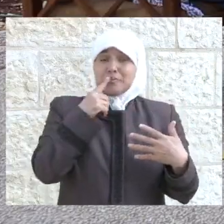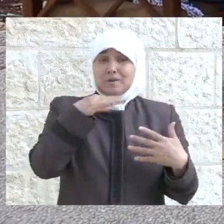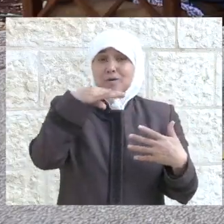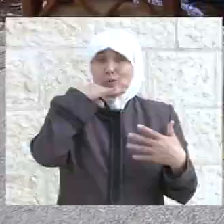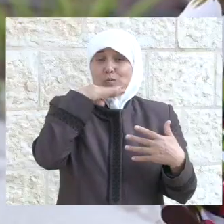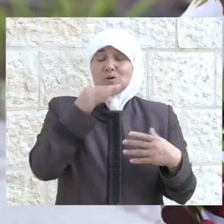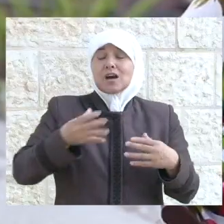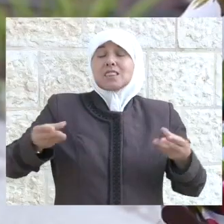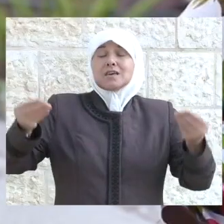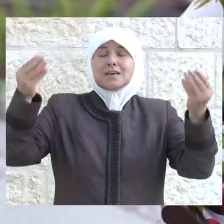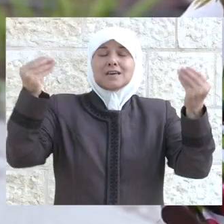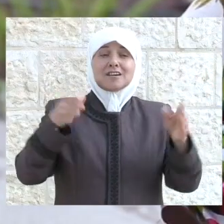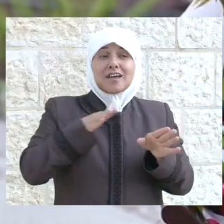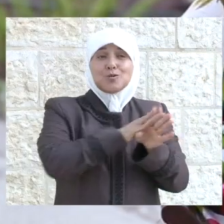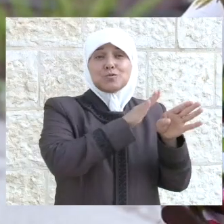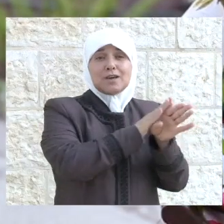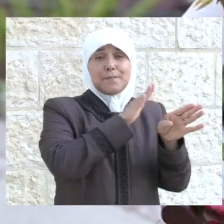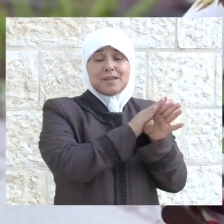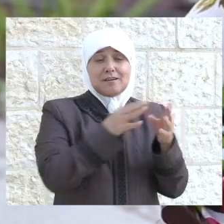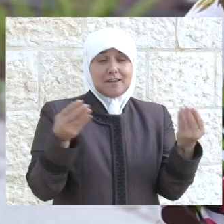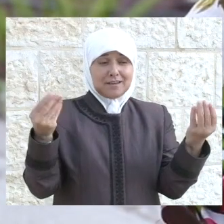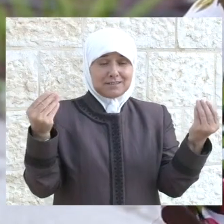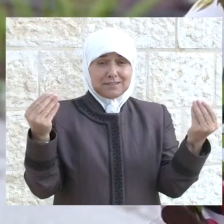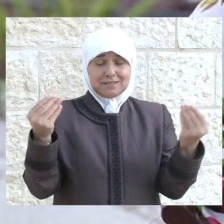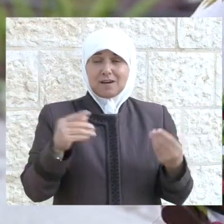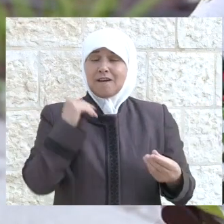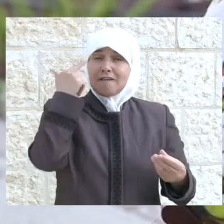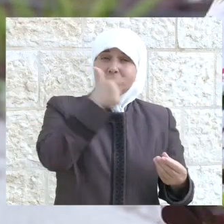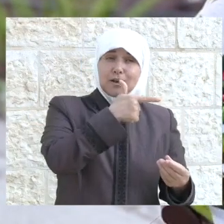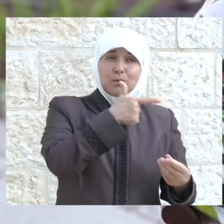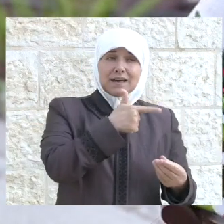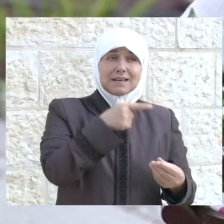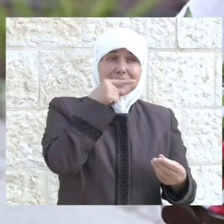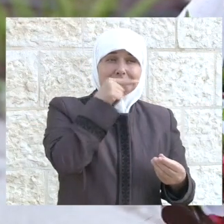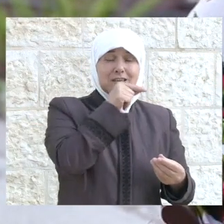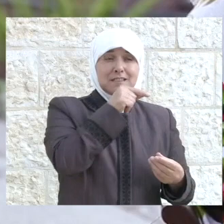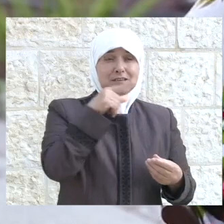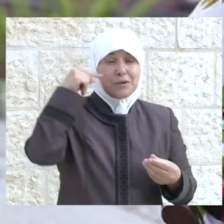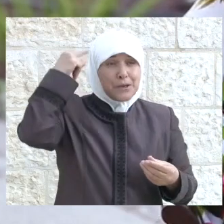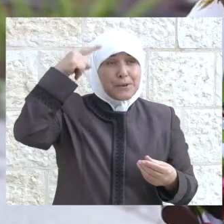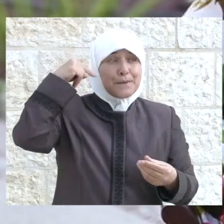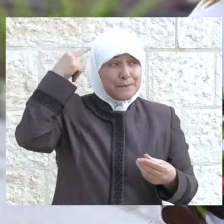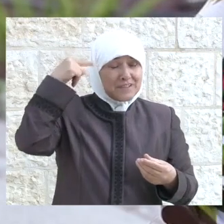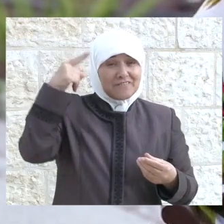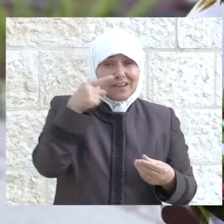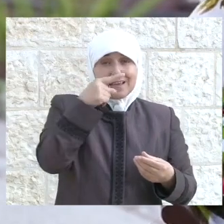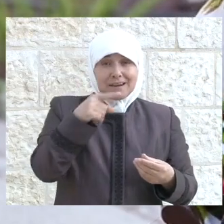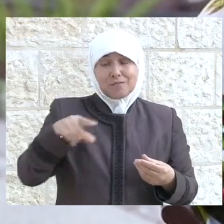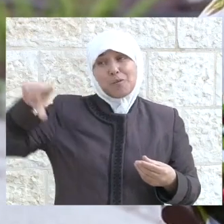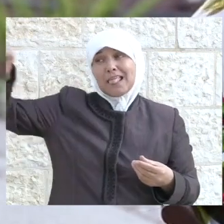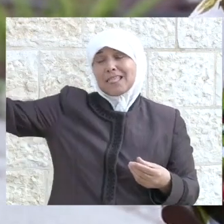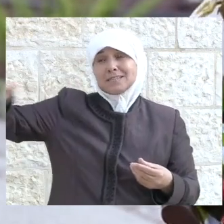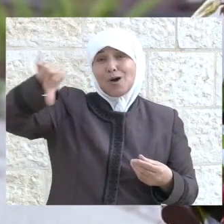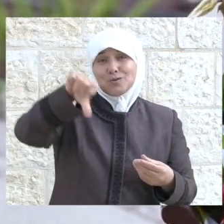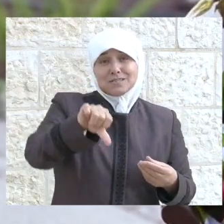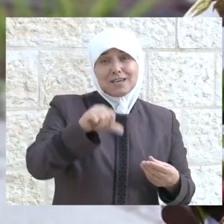داعمة. أبوي بحكي لي إذا أنك مفكرة أنه 99.9% رح توصل الجبل و1% مش